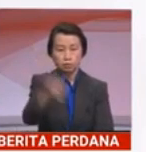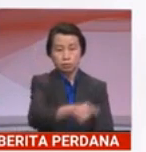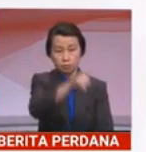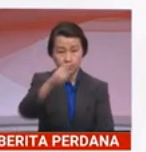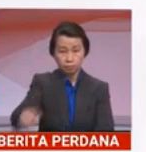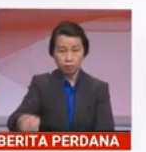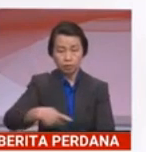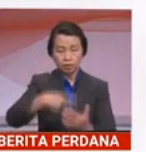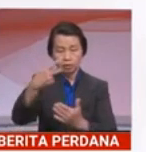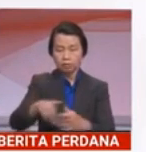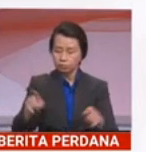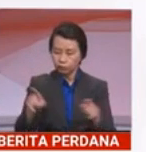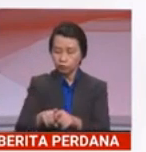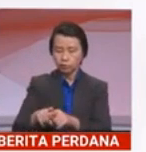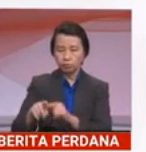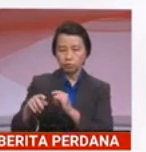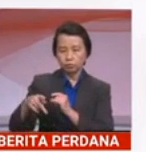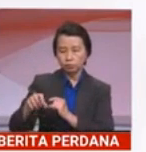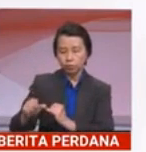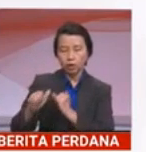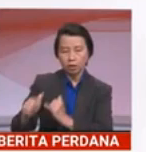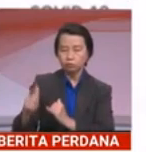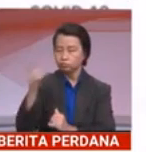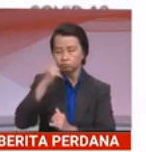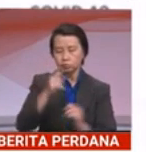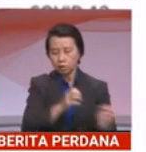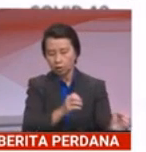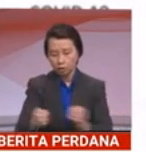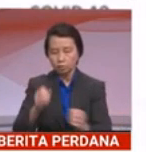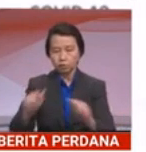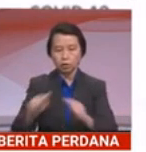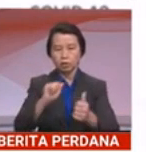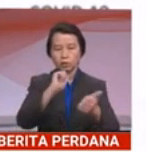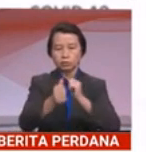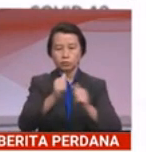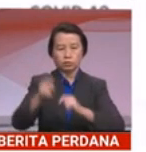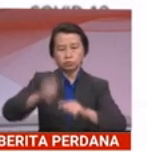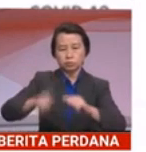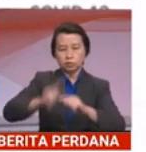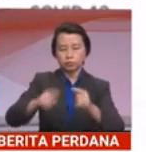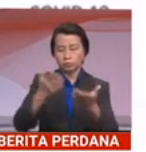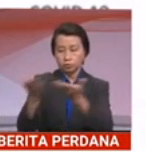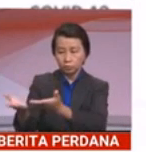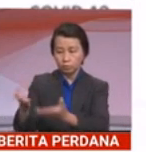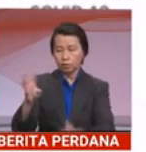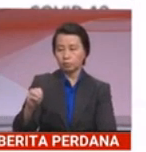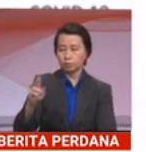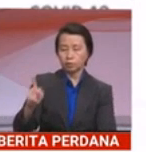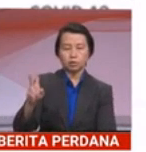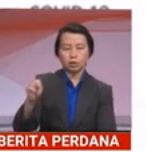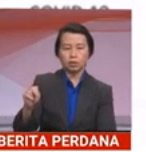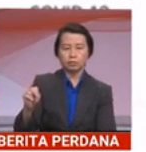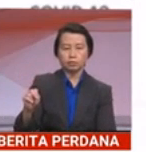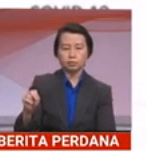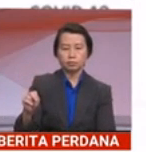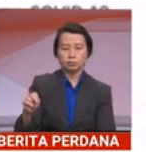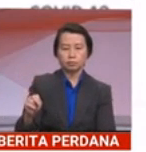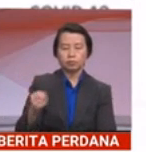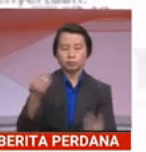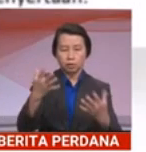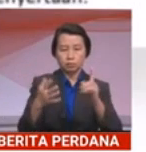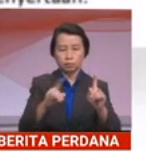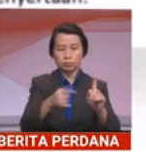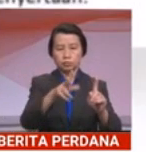itu yang selari dengan langkah proaktif untuk tidak menganjurkan aktiviti sukan yang tidak dibenarkan Majlis Keselamatan Negara MKN.